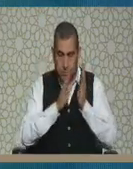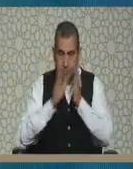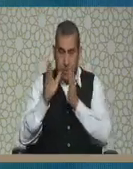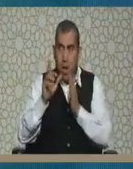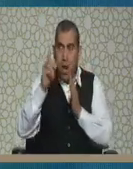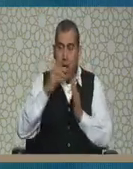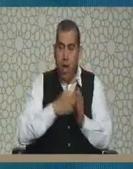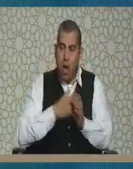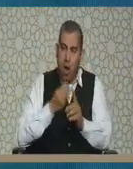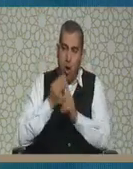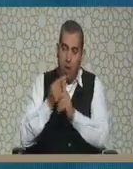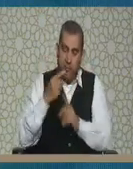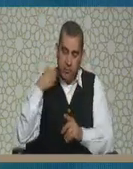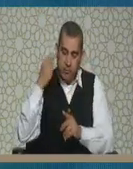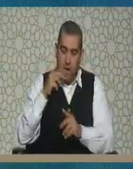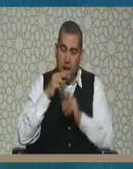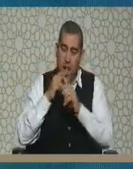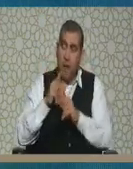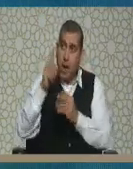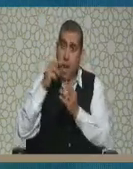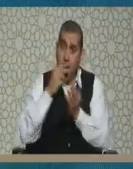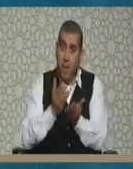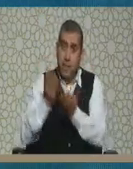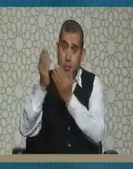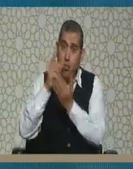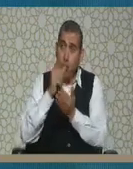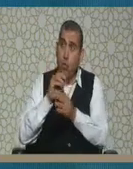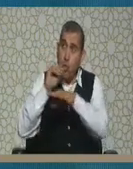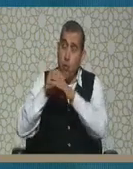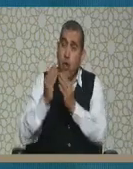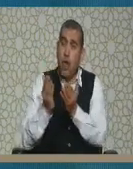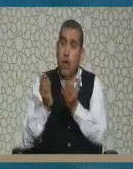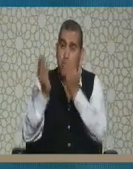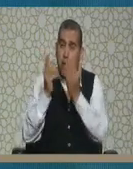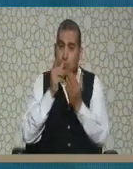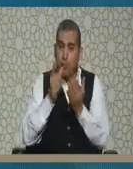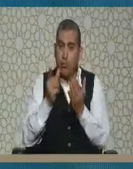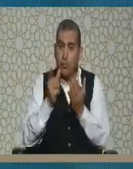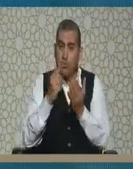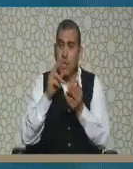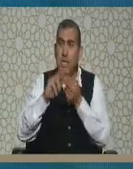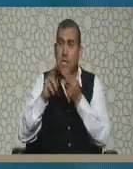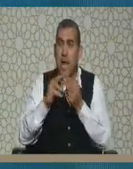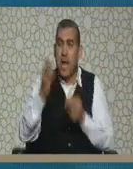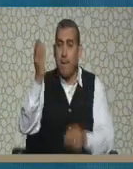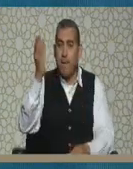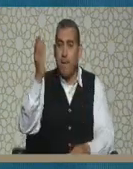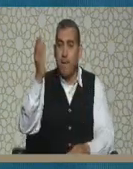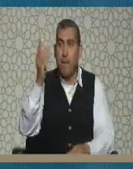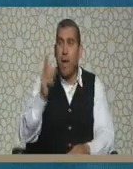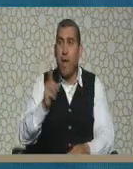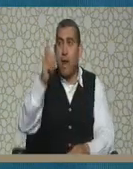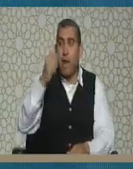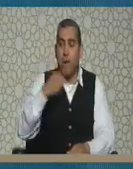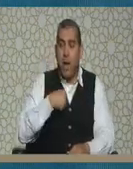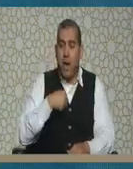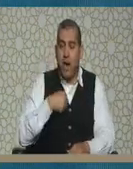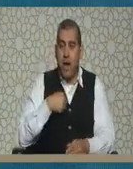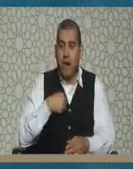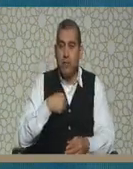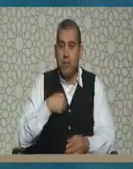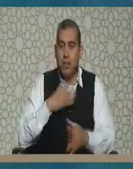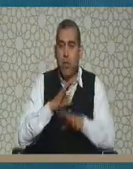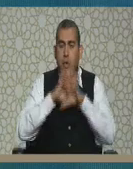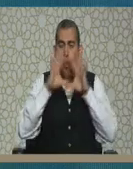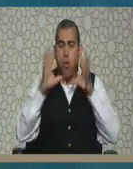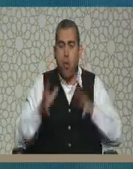سبحانه وتعالى وكلموا مولاكم قولوا ل مولاكم كده يا سلام اللهم اني قد طرحت كل